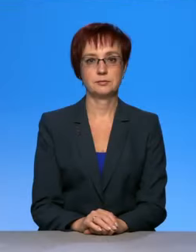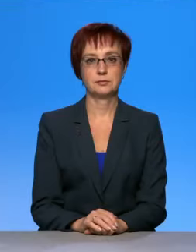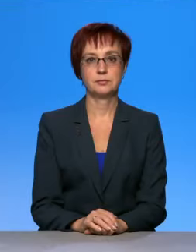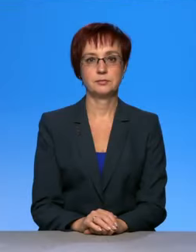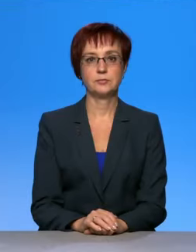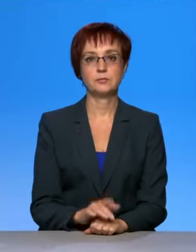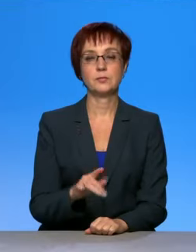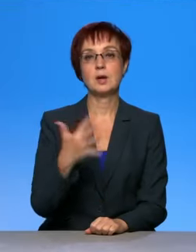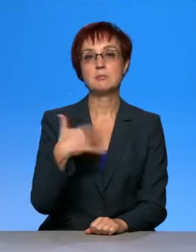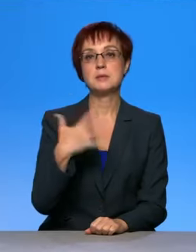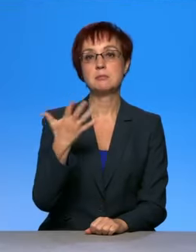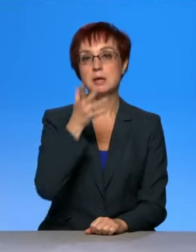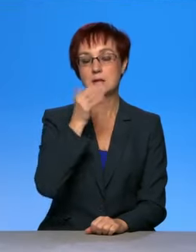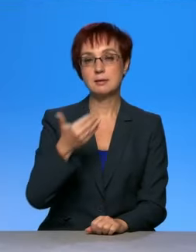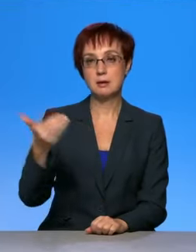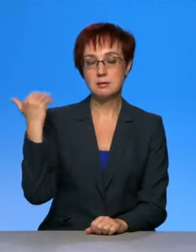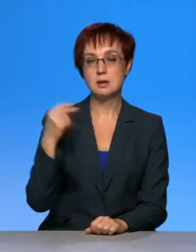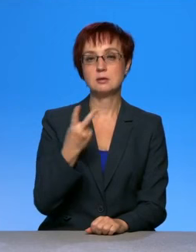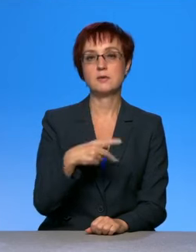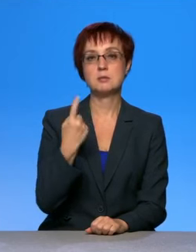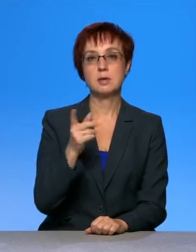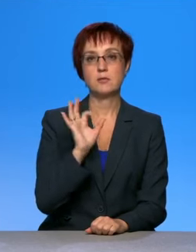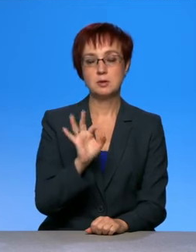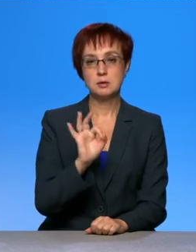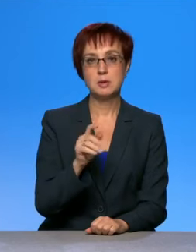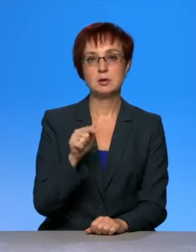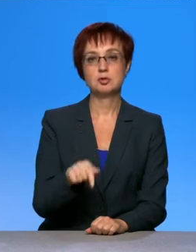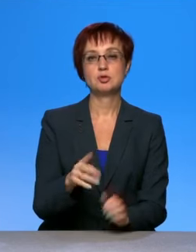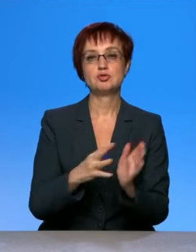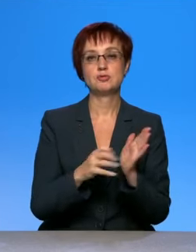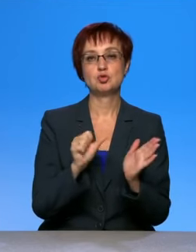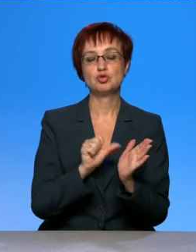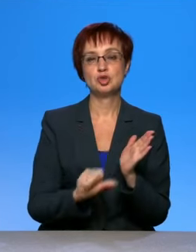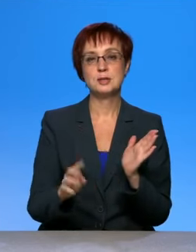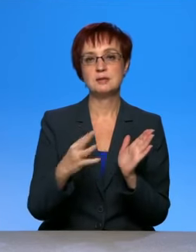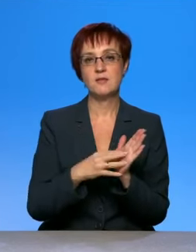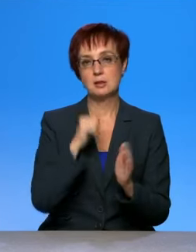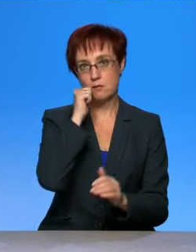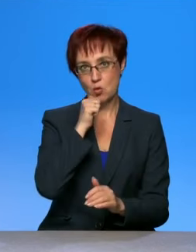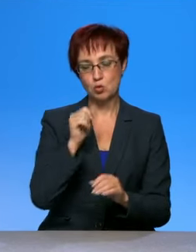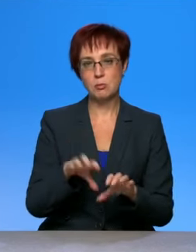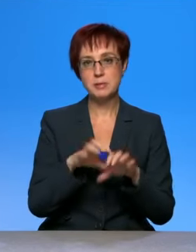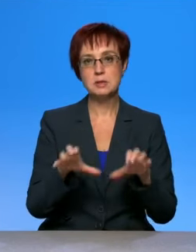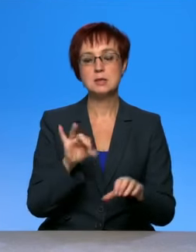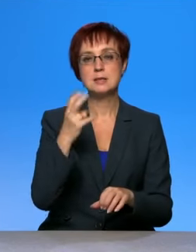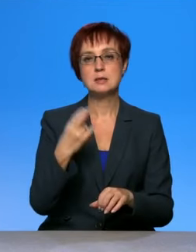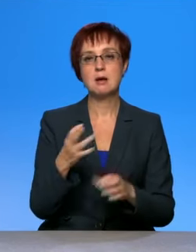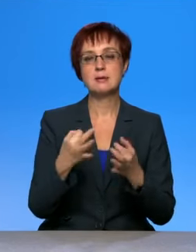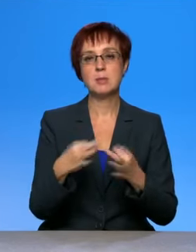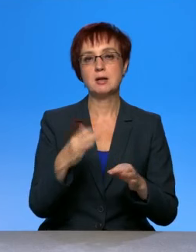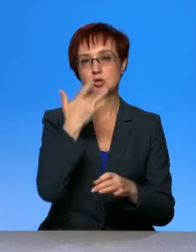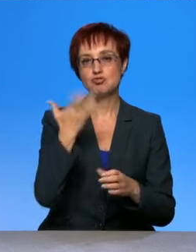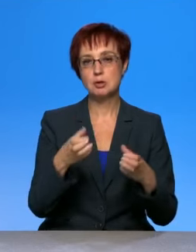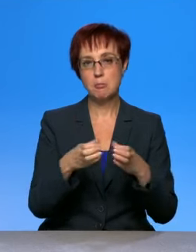55 лет назад 21 октября 1969 года председатель социал-демократической партии Германии